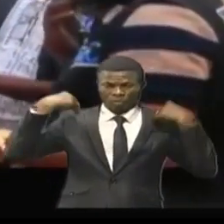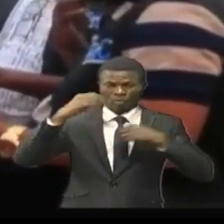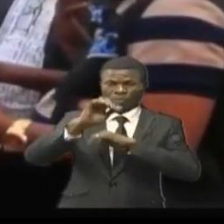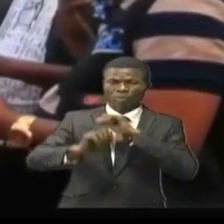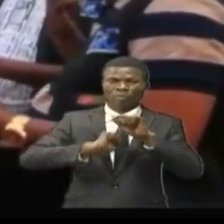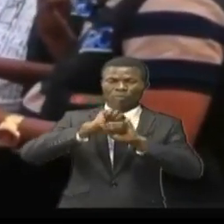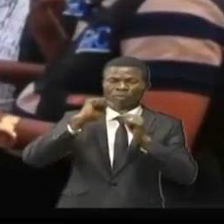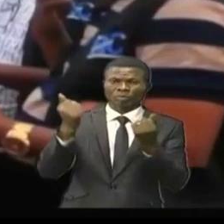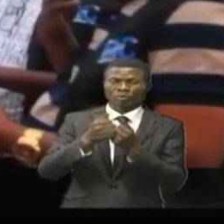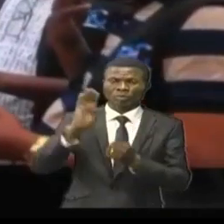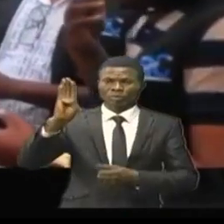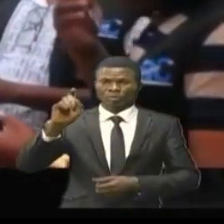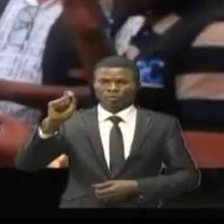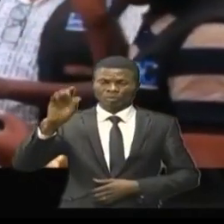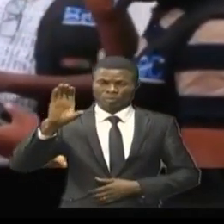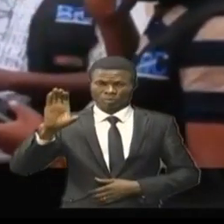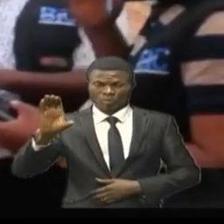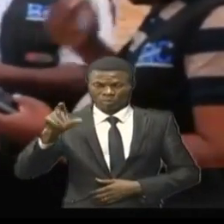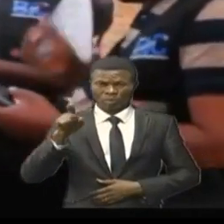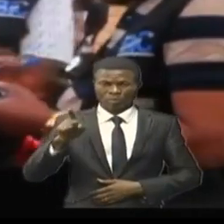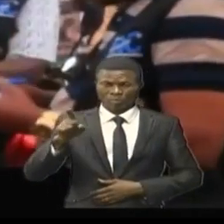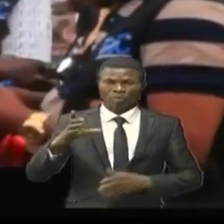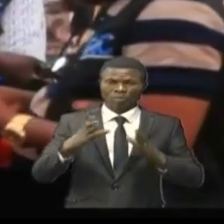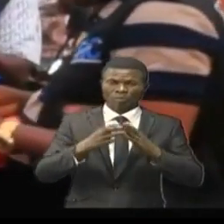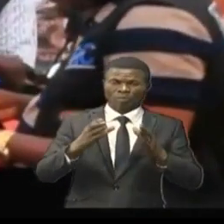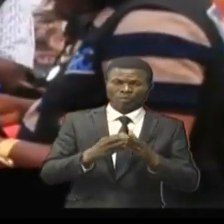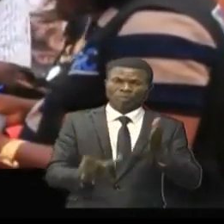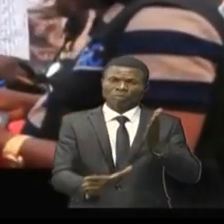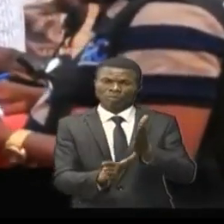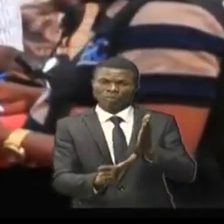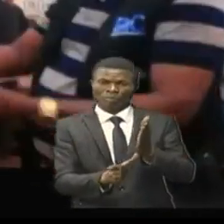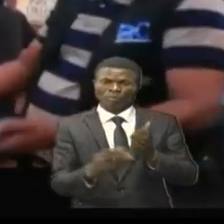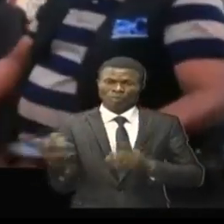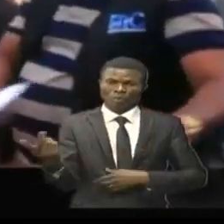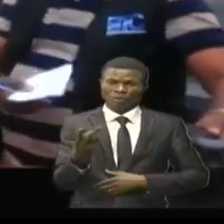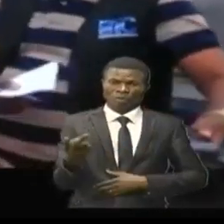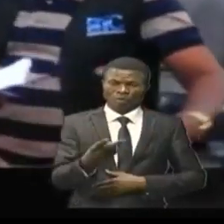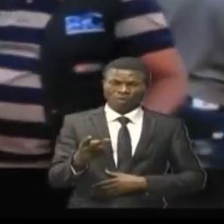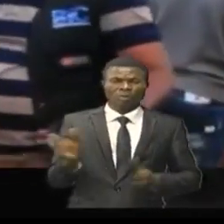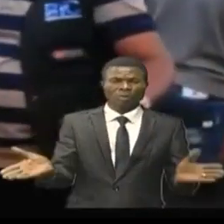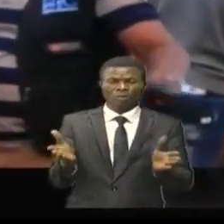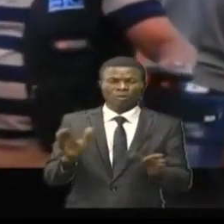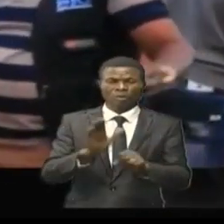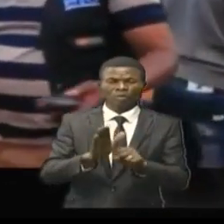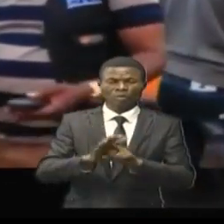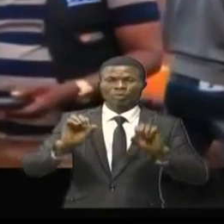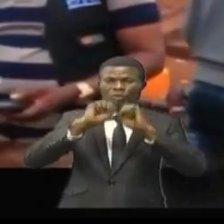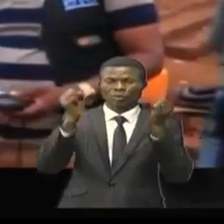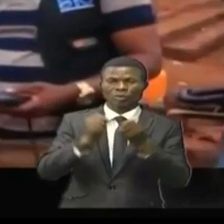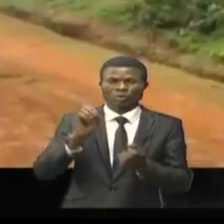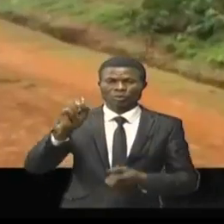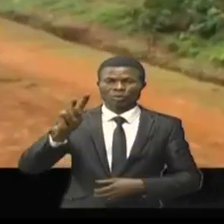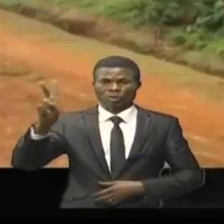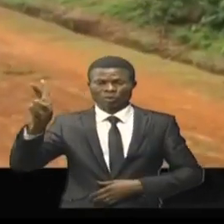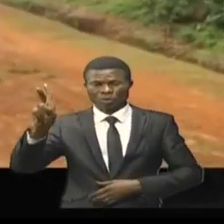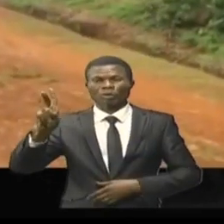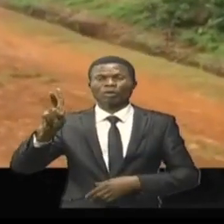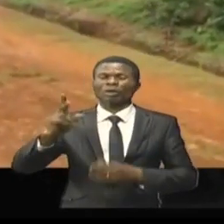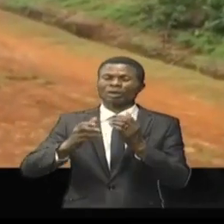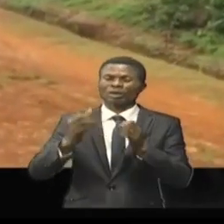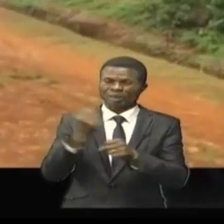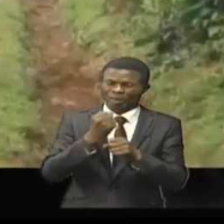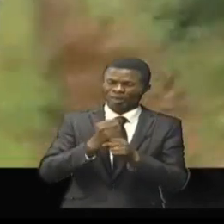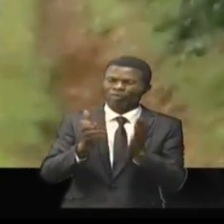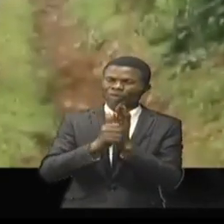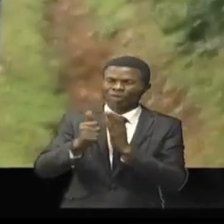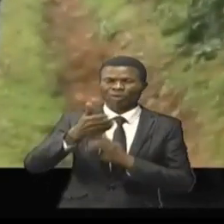BTC, ingénieurs Estache Kitsa, accompagné de son adjoint Roger Kimpanga, encourage l'OVDA pour la qualité des travaux d'assainissement, la suppression